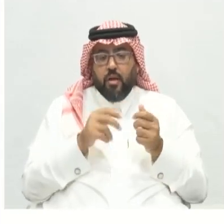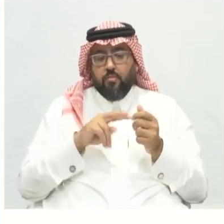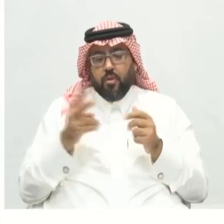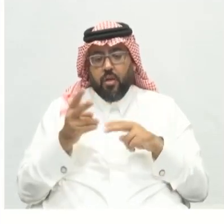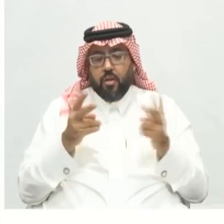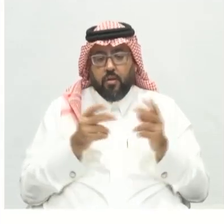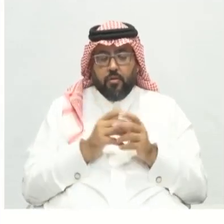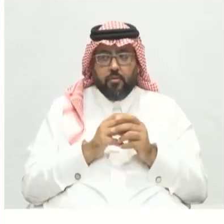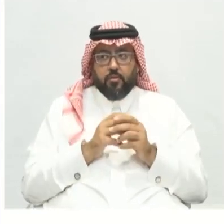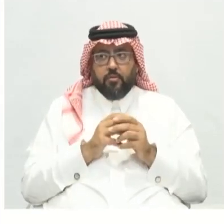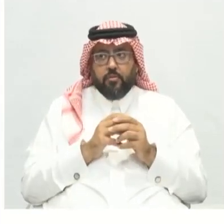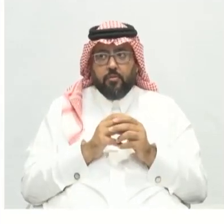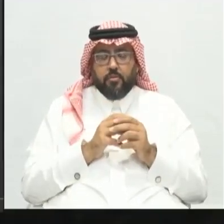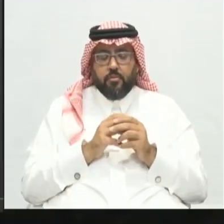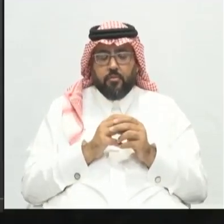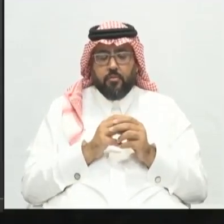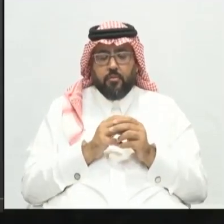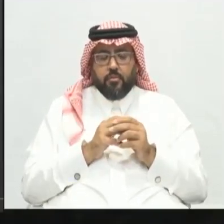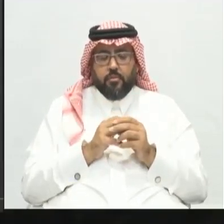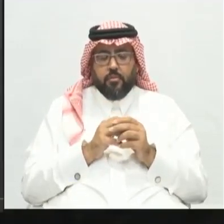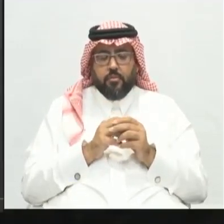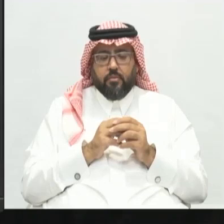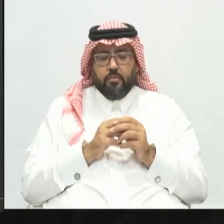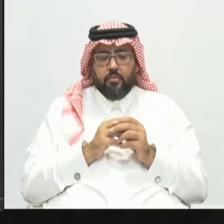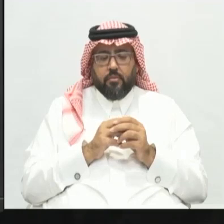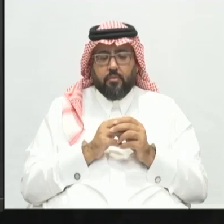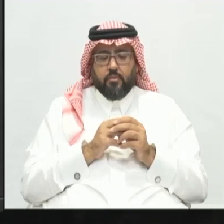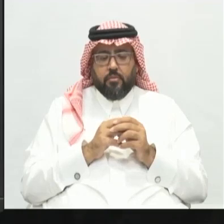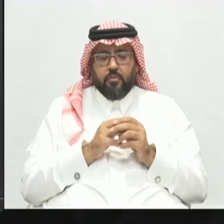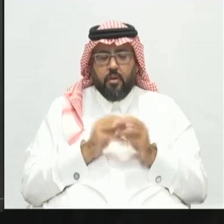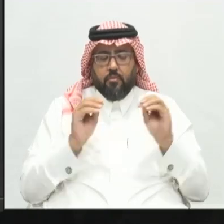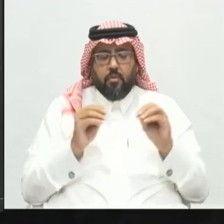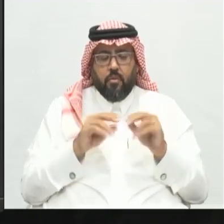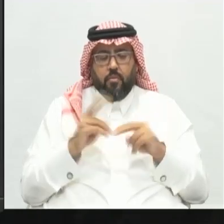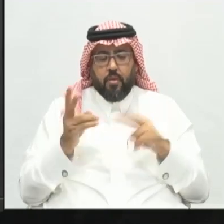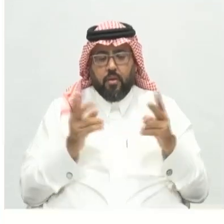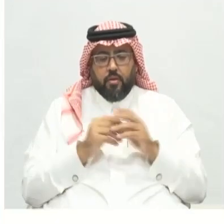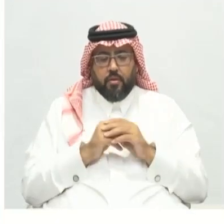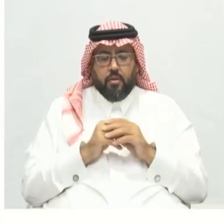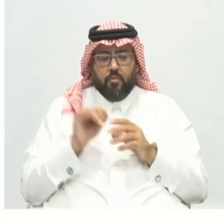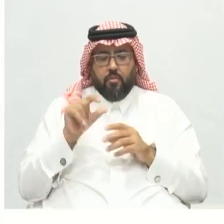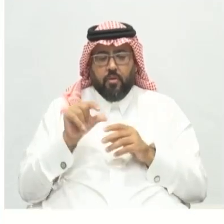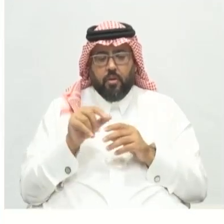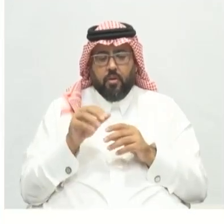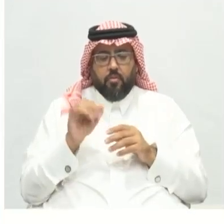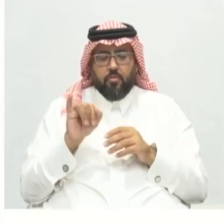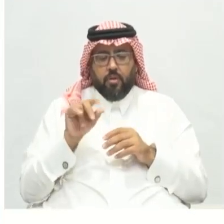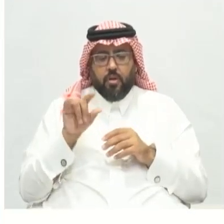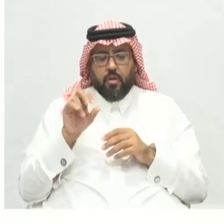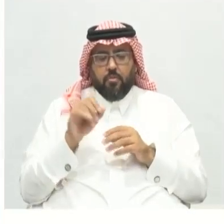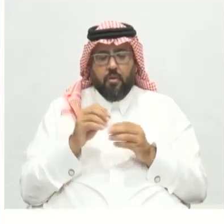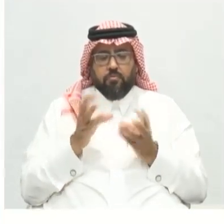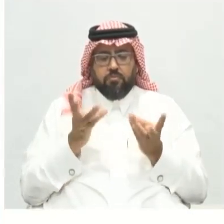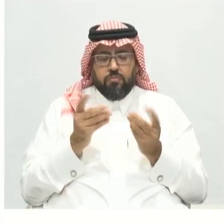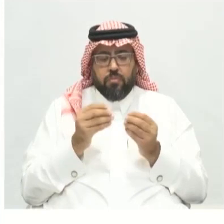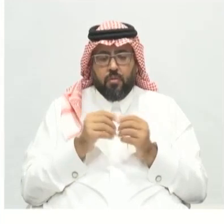لدينا تكاليف ثابته وتكاليف متغيره والتكاليف المتغيره هي المواد المستخدمه في